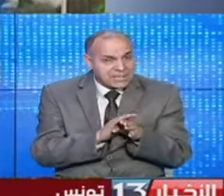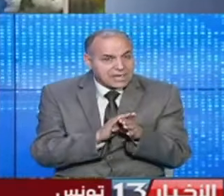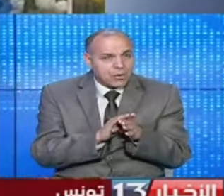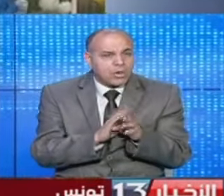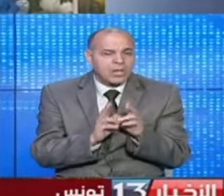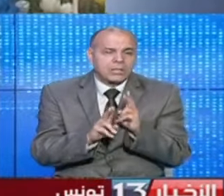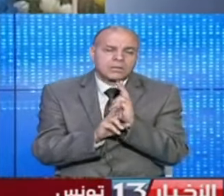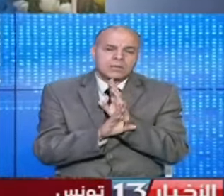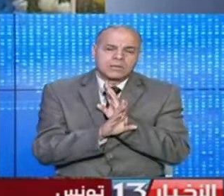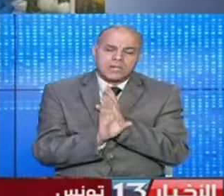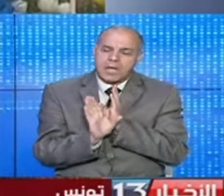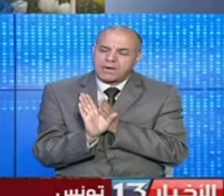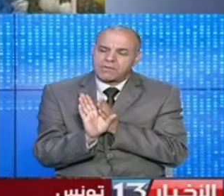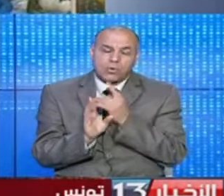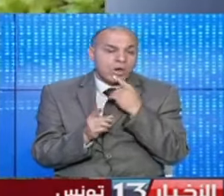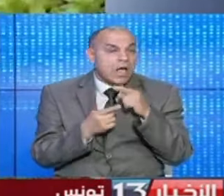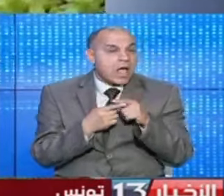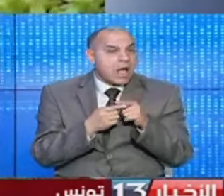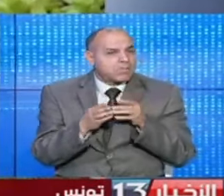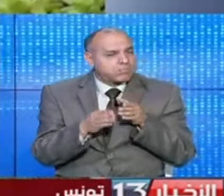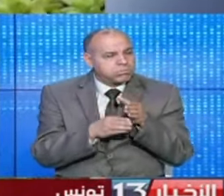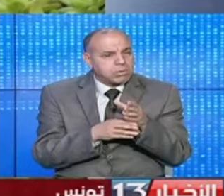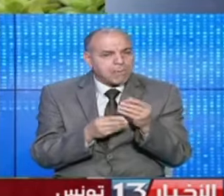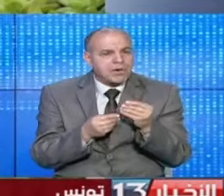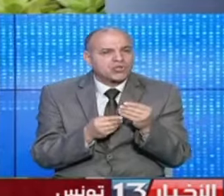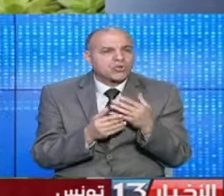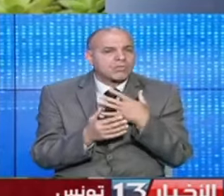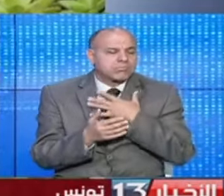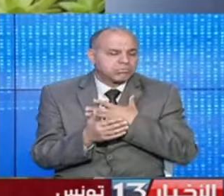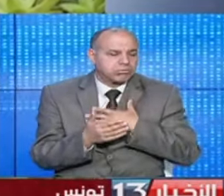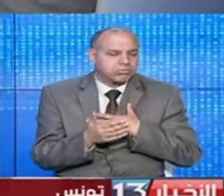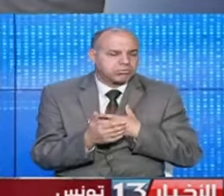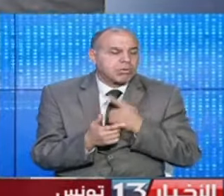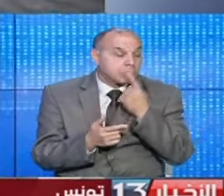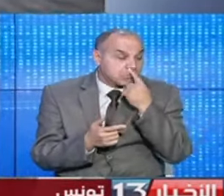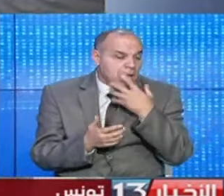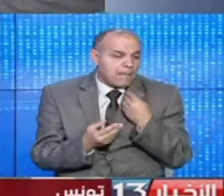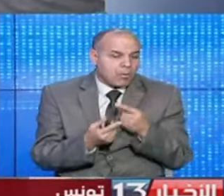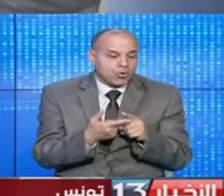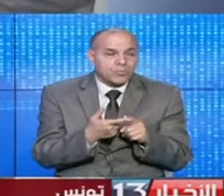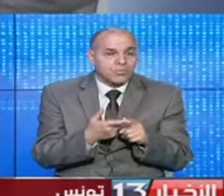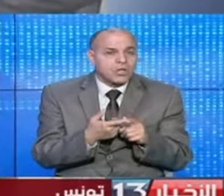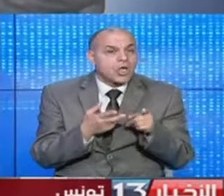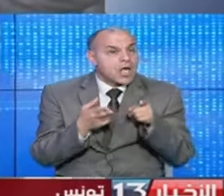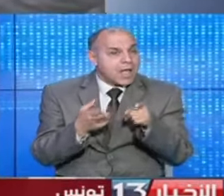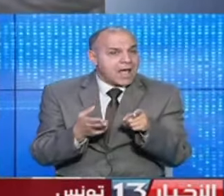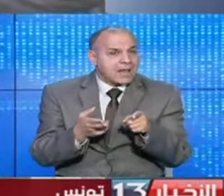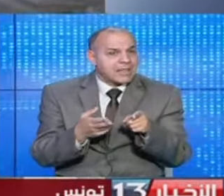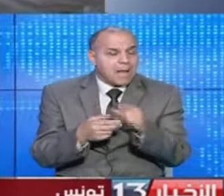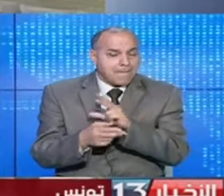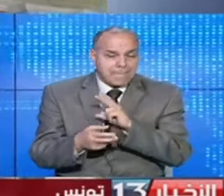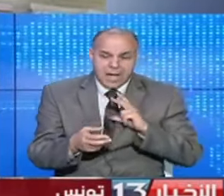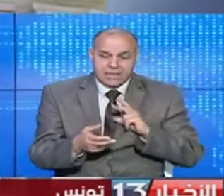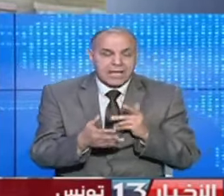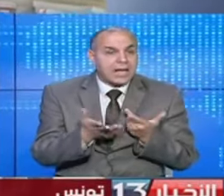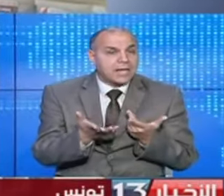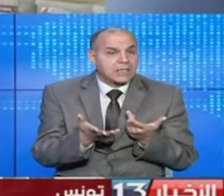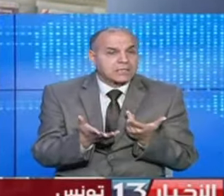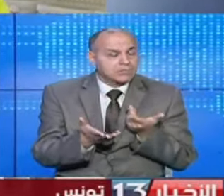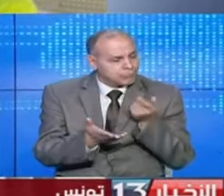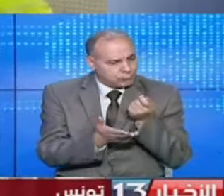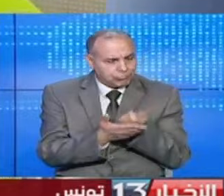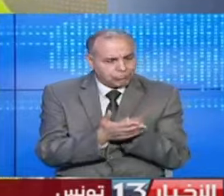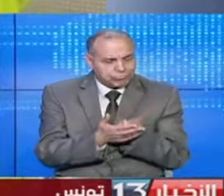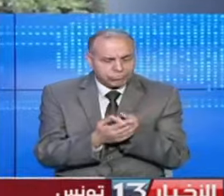للراحة النفسية ومقصدا للعديد ممن يهون البستنة ويقصدون هذه المحلات التي